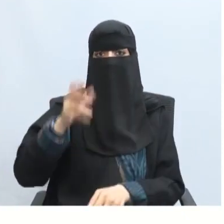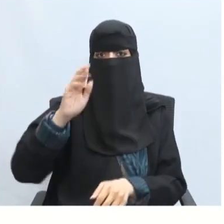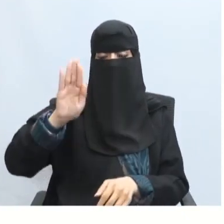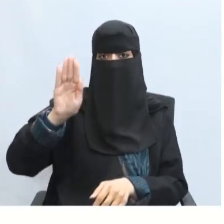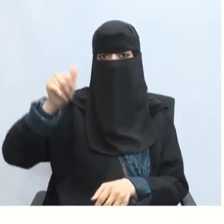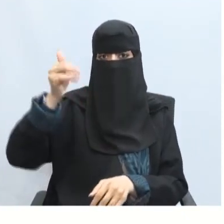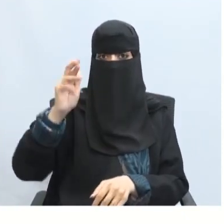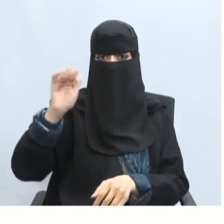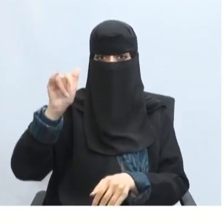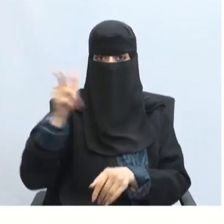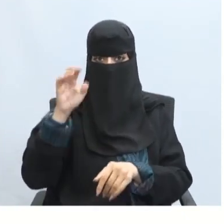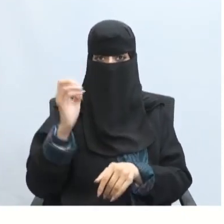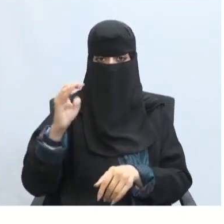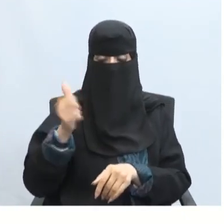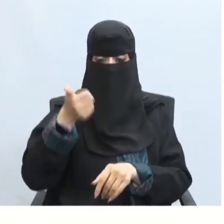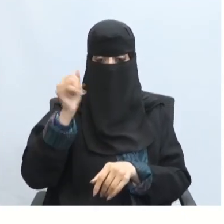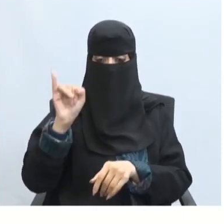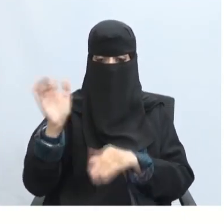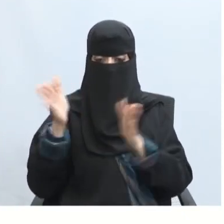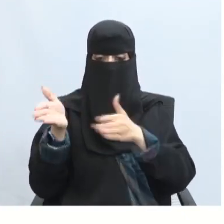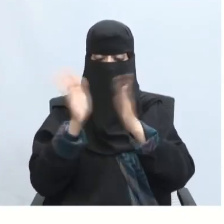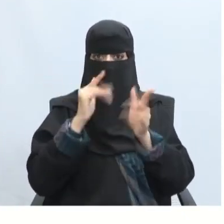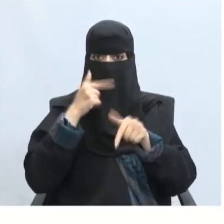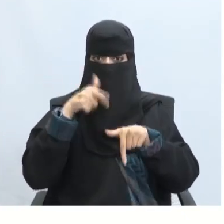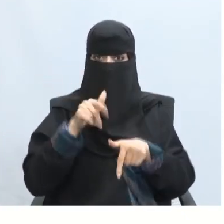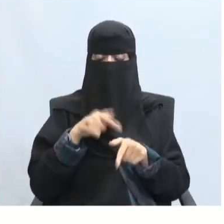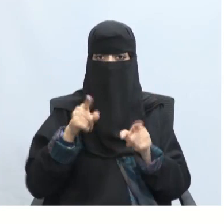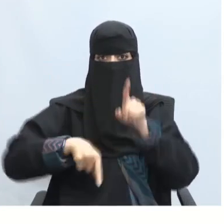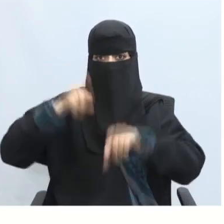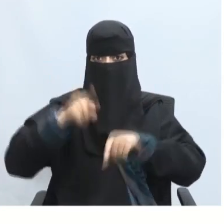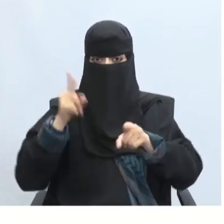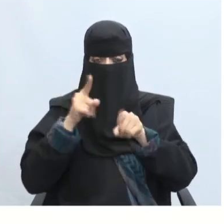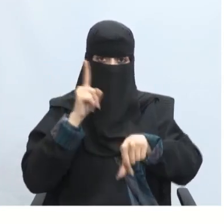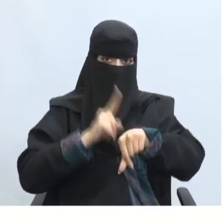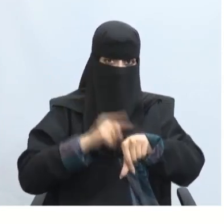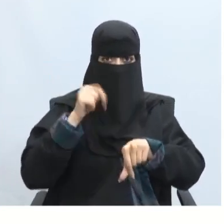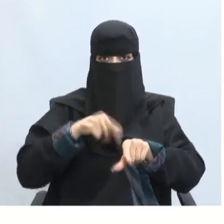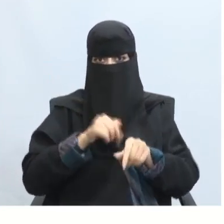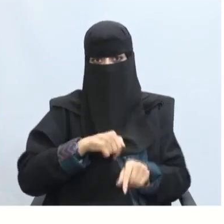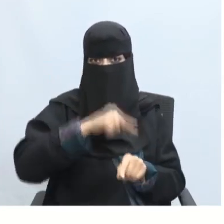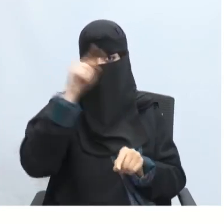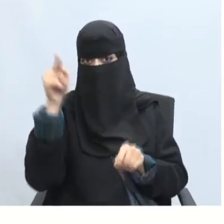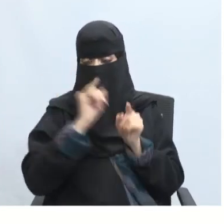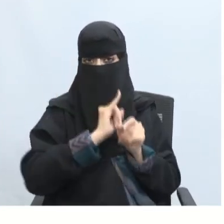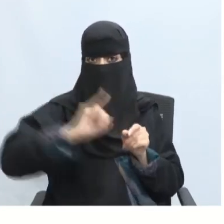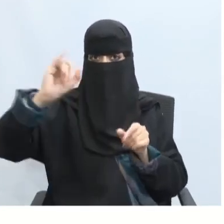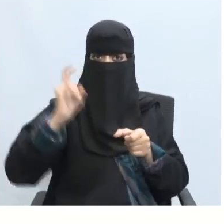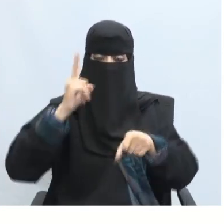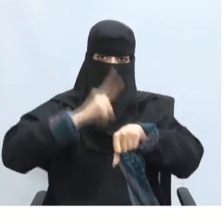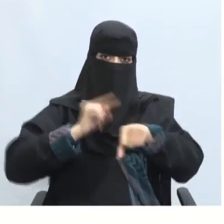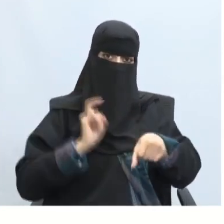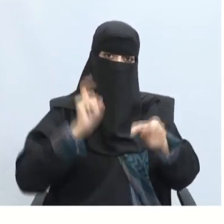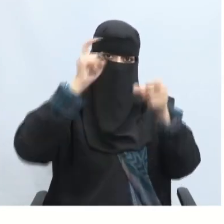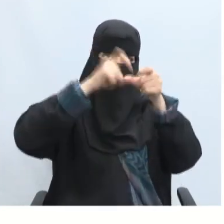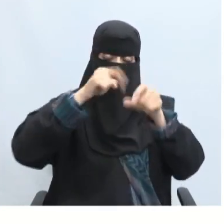موجرام بعد ذلك ذكرنا بانه ثم تحديد الفرق الزمني نفسه على منحنى المسافه زمن الوصول ومن